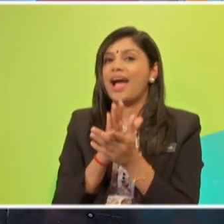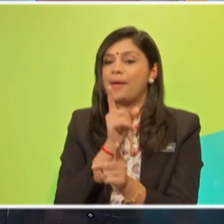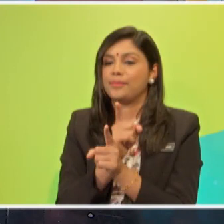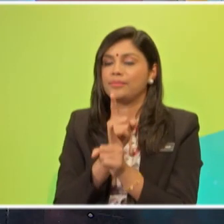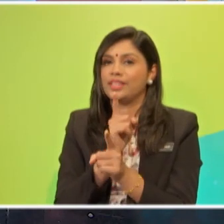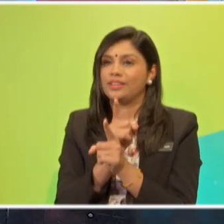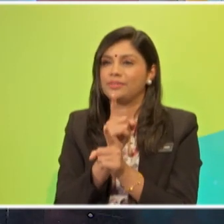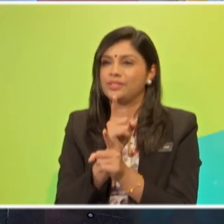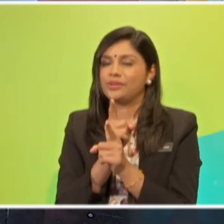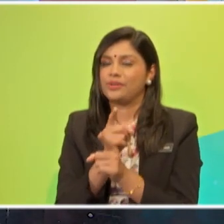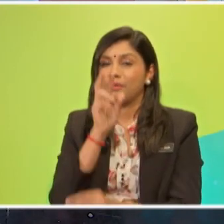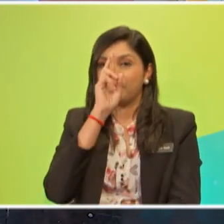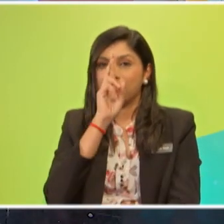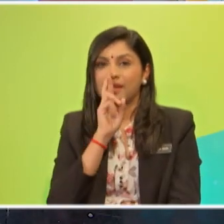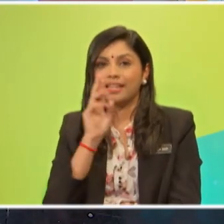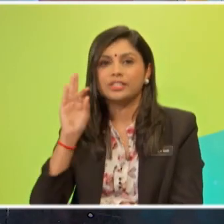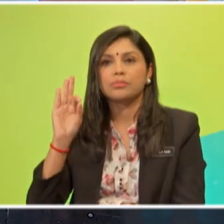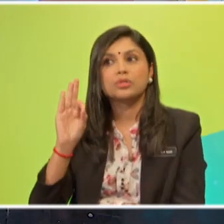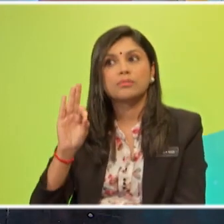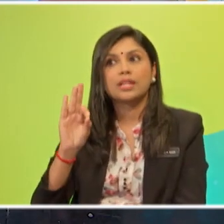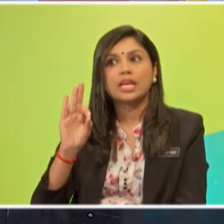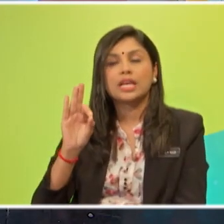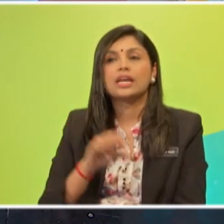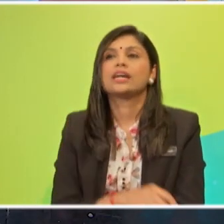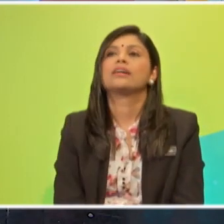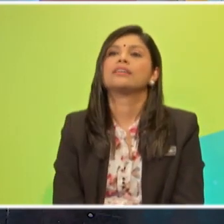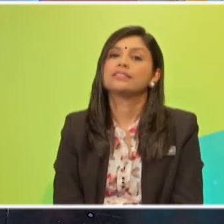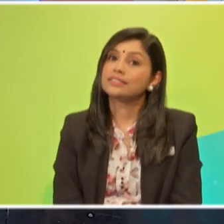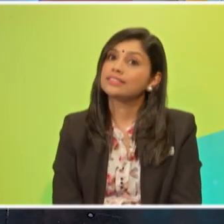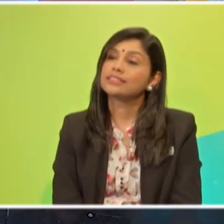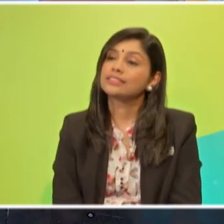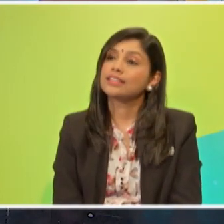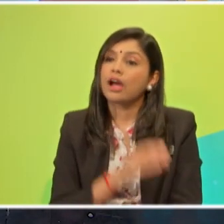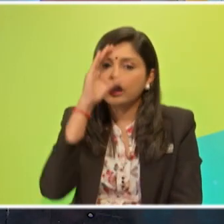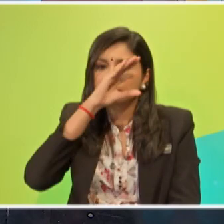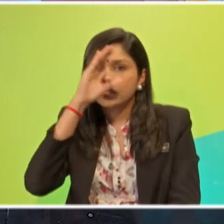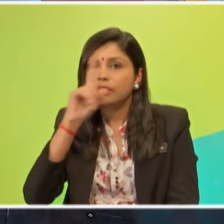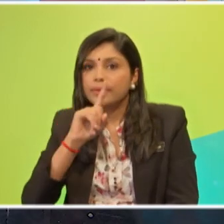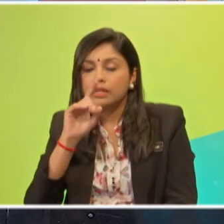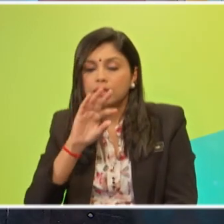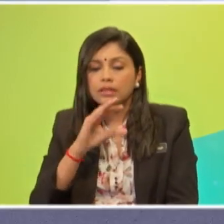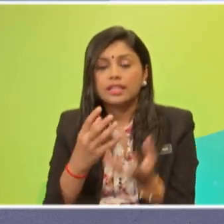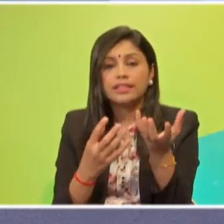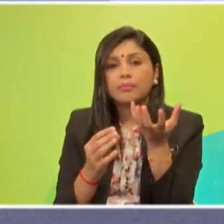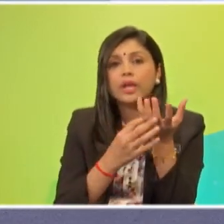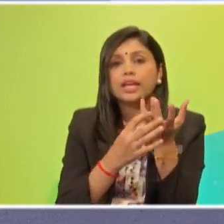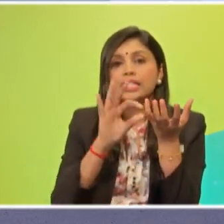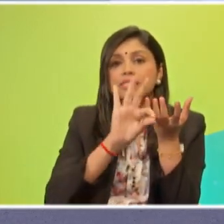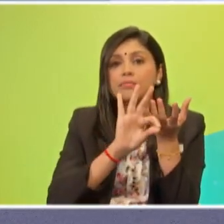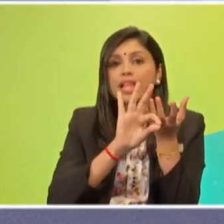lah. Betul. Yang warna merah tu bentuk nombor 9 lah, cikgu. Tu nombor 9, Sean. Okey, jadi saya